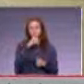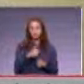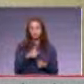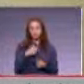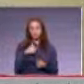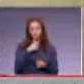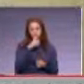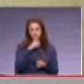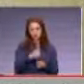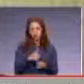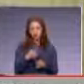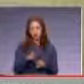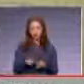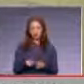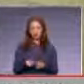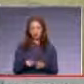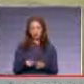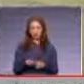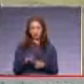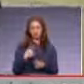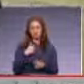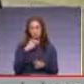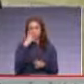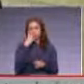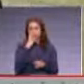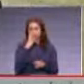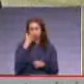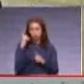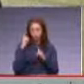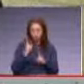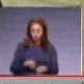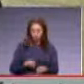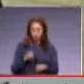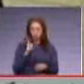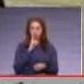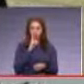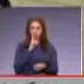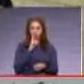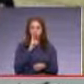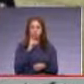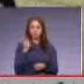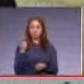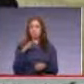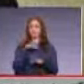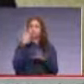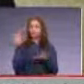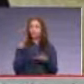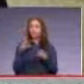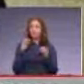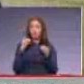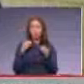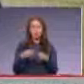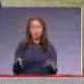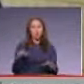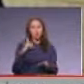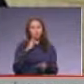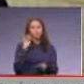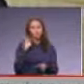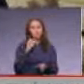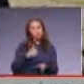توفت. من يوم ما راحت امي انا من وقتها حاسه ان الدنيا دي ما بقتش. الدنيا مش دنيا. يعني حاسه ان انا الدنيا مش